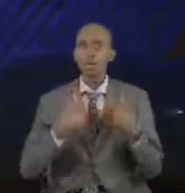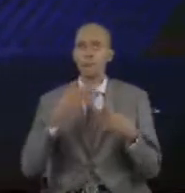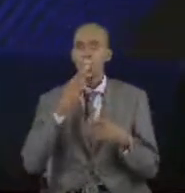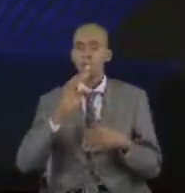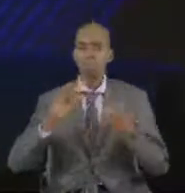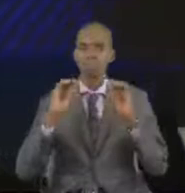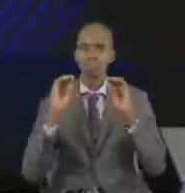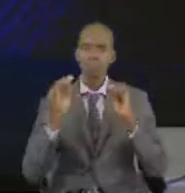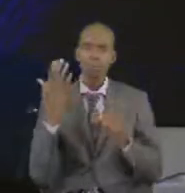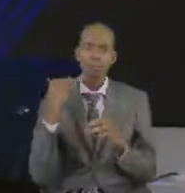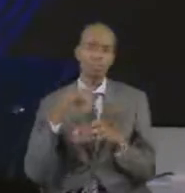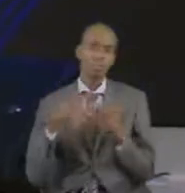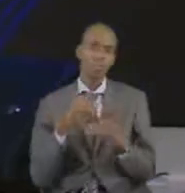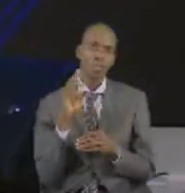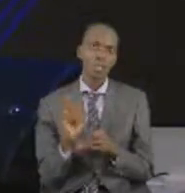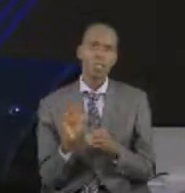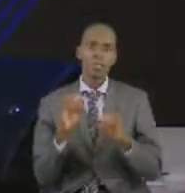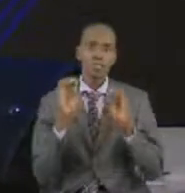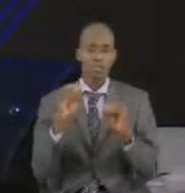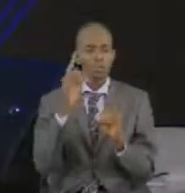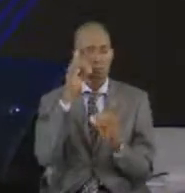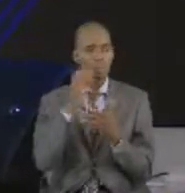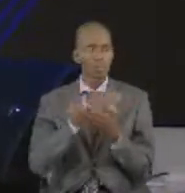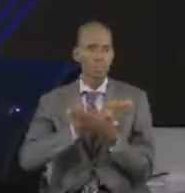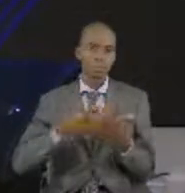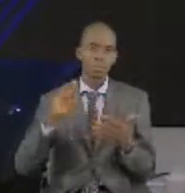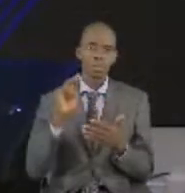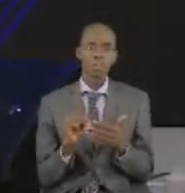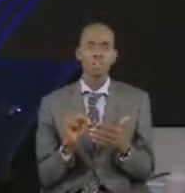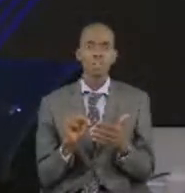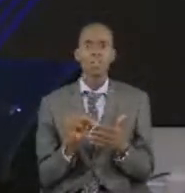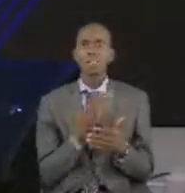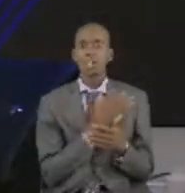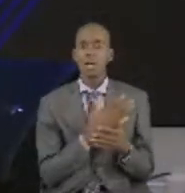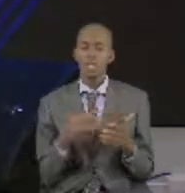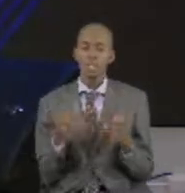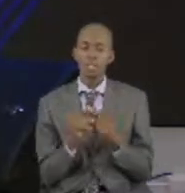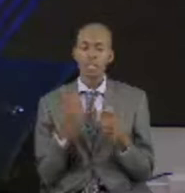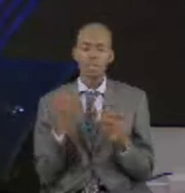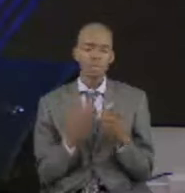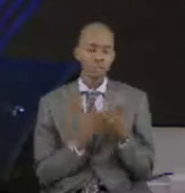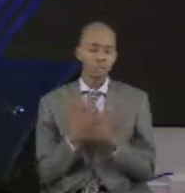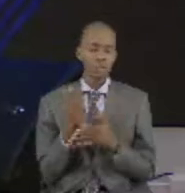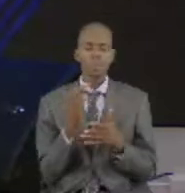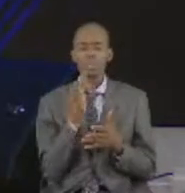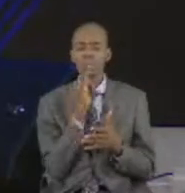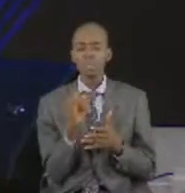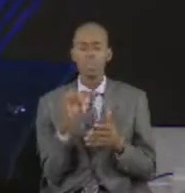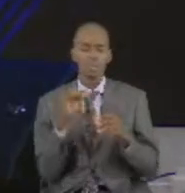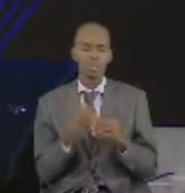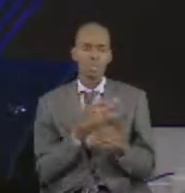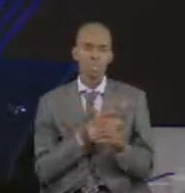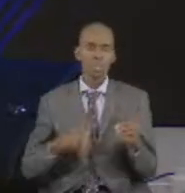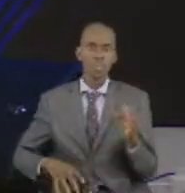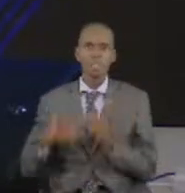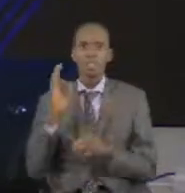de - vous avez été enseigné pour là c'est la situation comme la vérité est